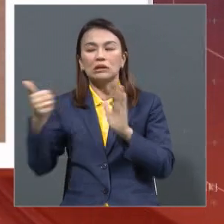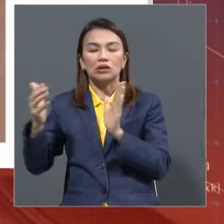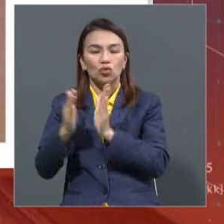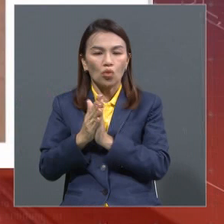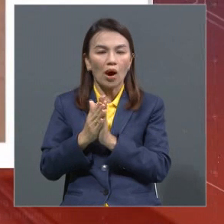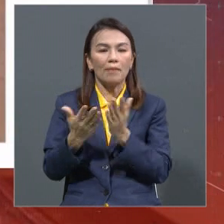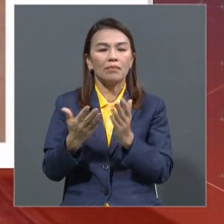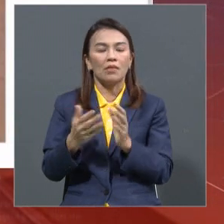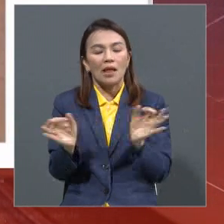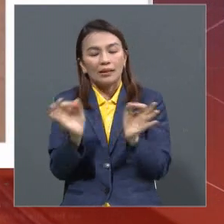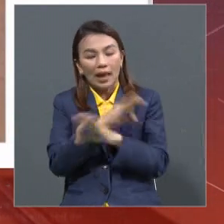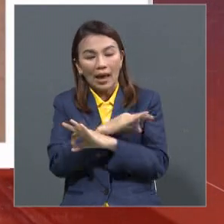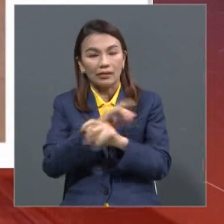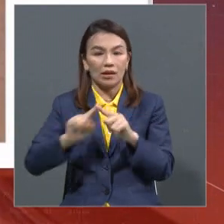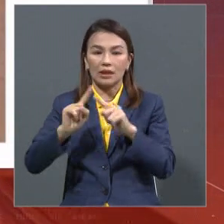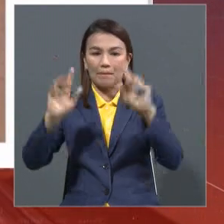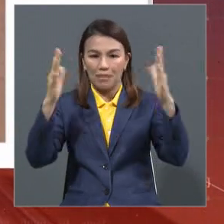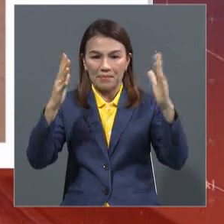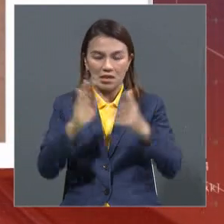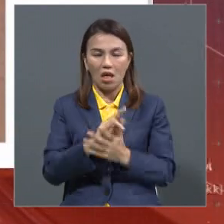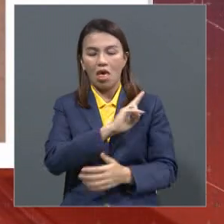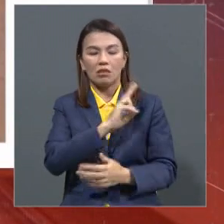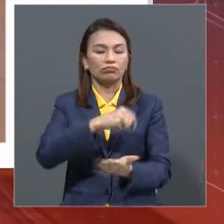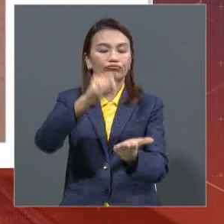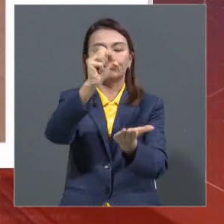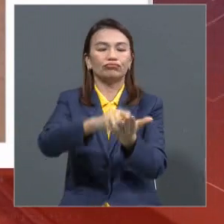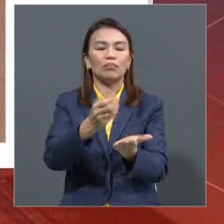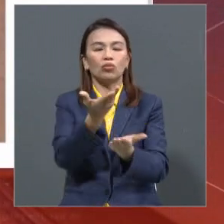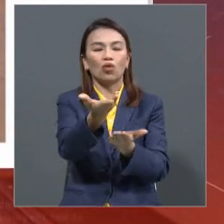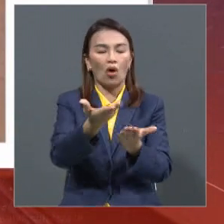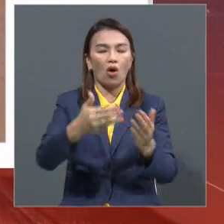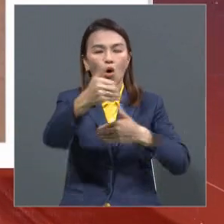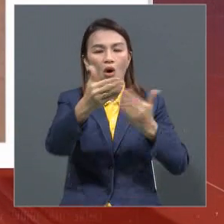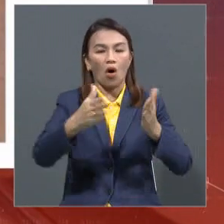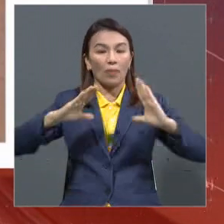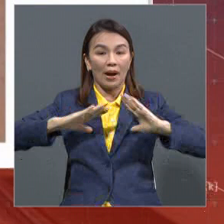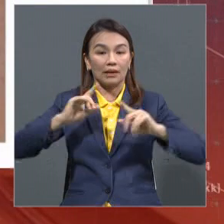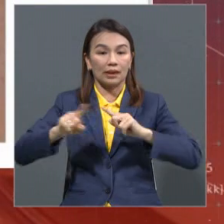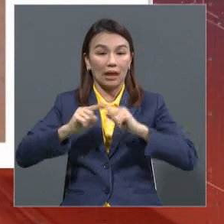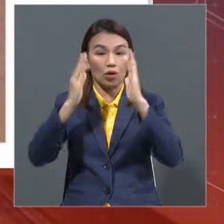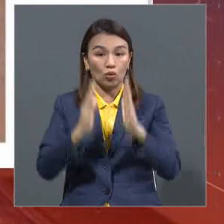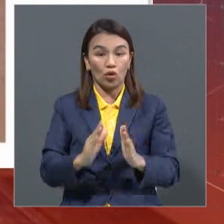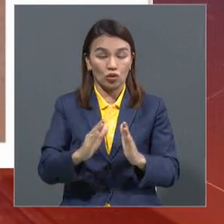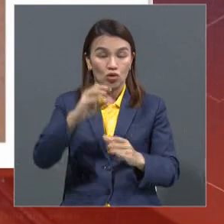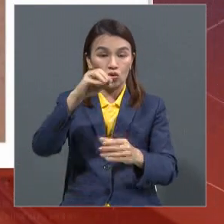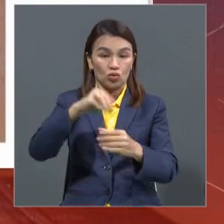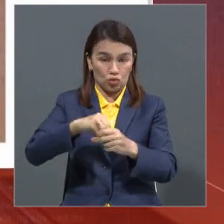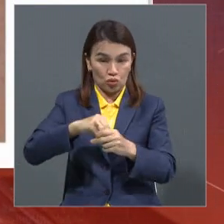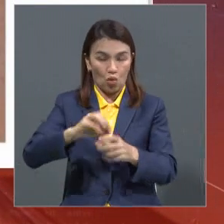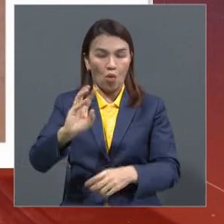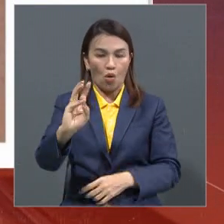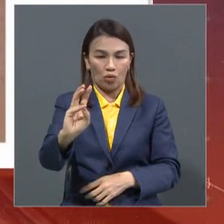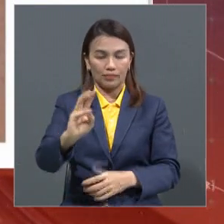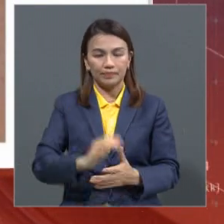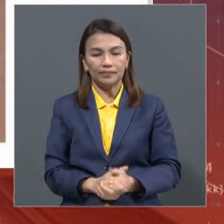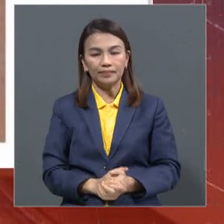การปลอมตัวอะไรใดทั้งสิ้นนะครับคือเข้ามาปกติเลยเพราะฉะนั้นสรุปได้ว่ามีแค่ 6คนเท่านั้นที่เข้ามาพักนะฮะทีนี้